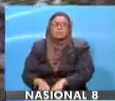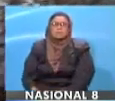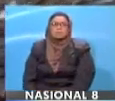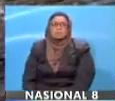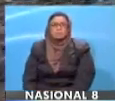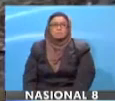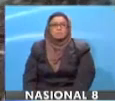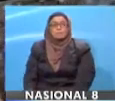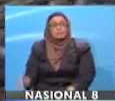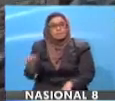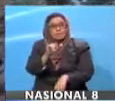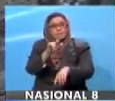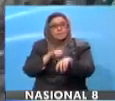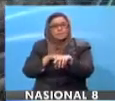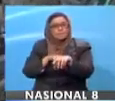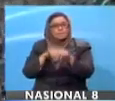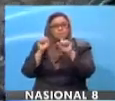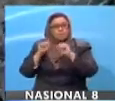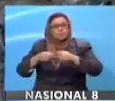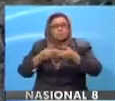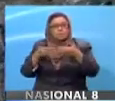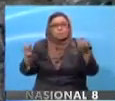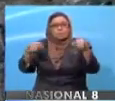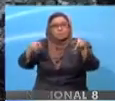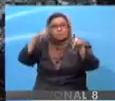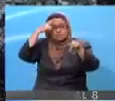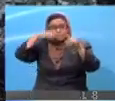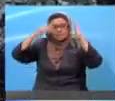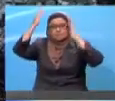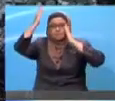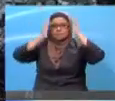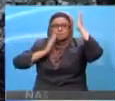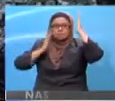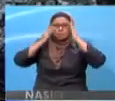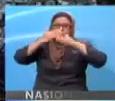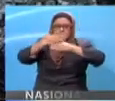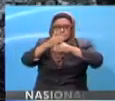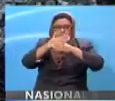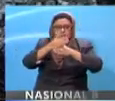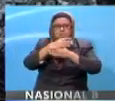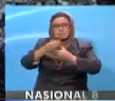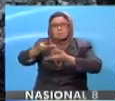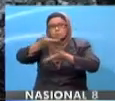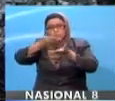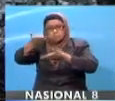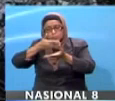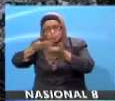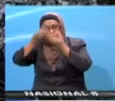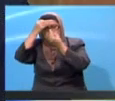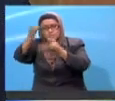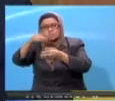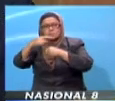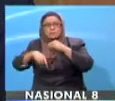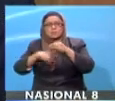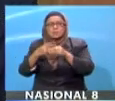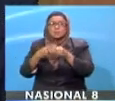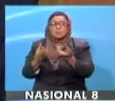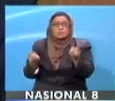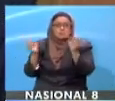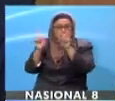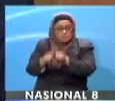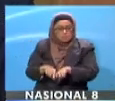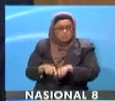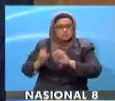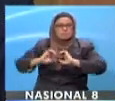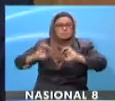Pada masa sama, dapat membuka peluang kepada Malaysia untuk berkongsi serta bertukar maklumat berkenaan bencana. Latihan